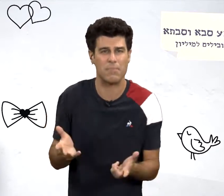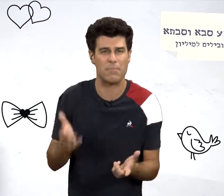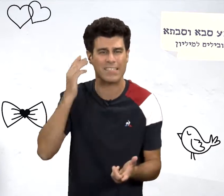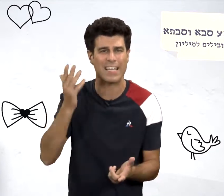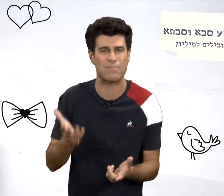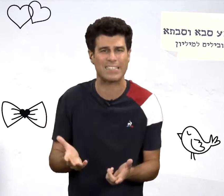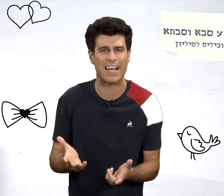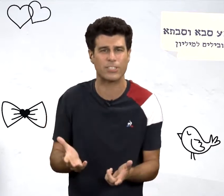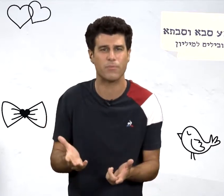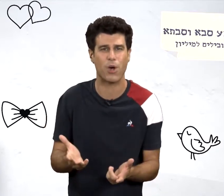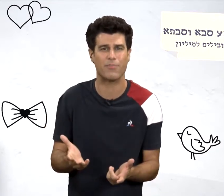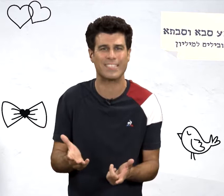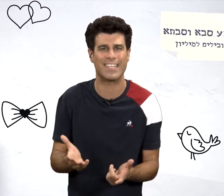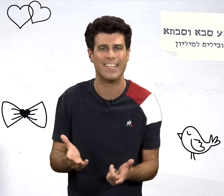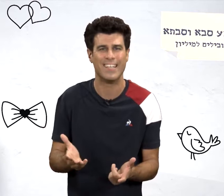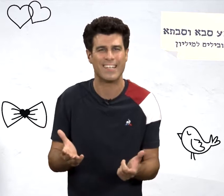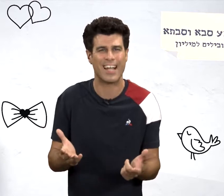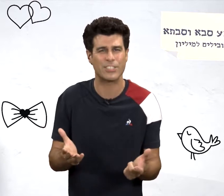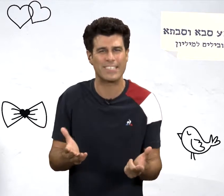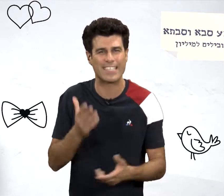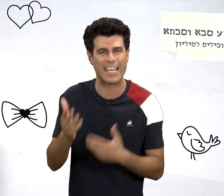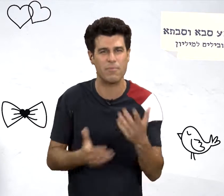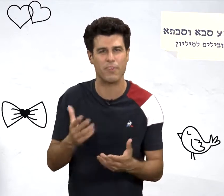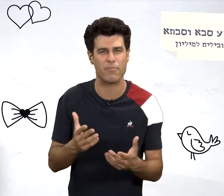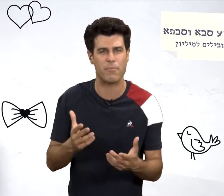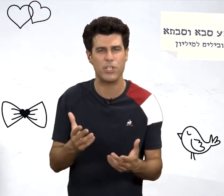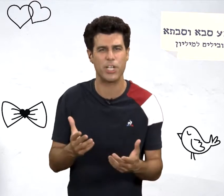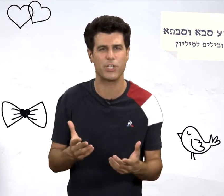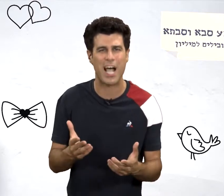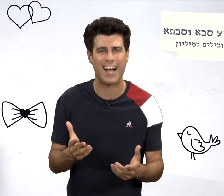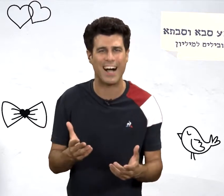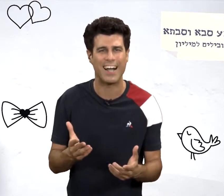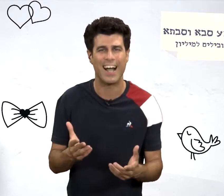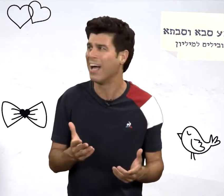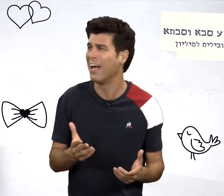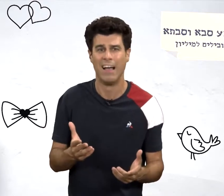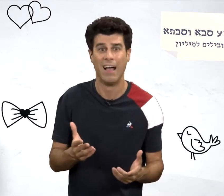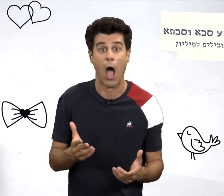לא, מה זה הרעש הטורף הזה? רעש של סירים ומישהי שרה.